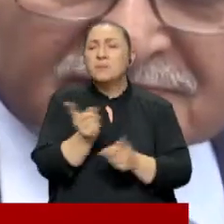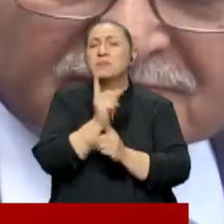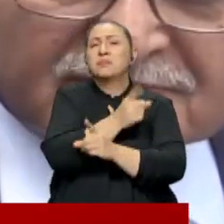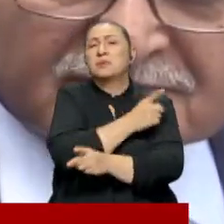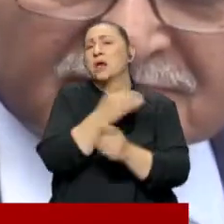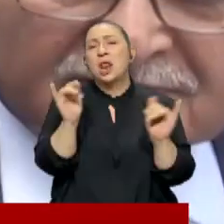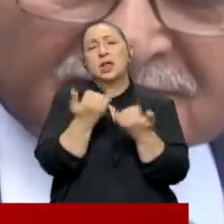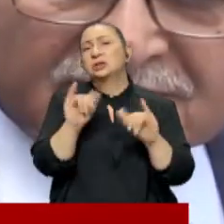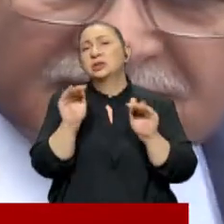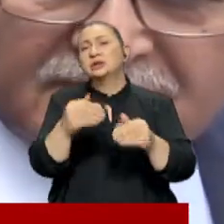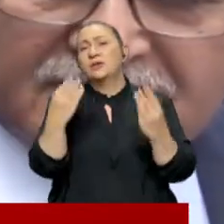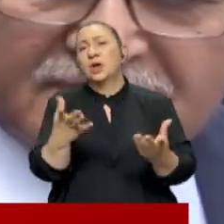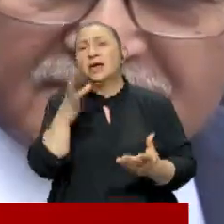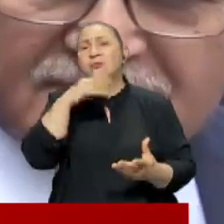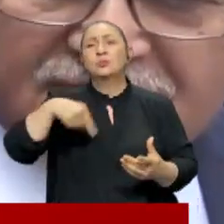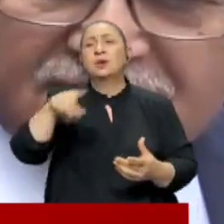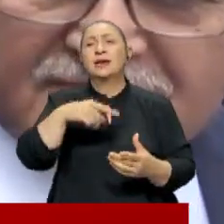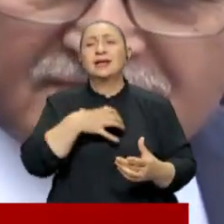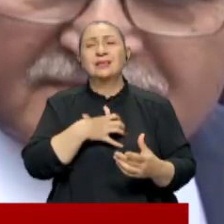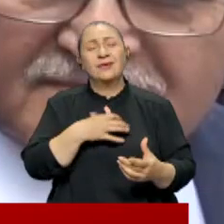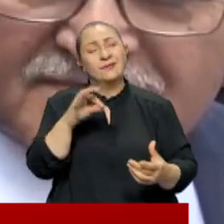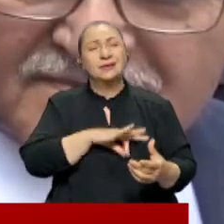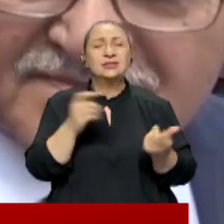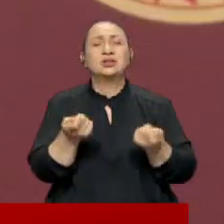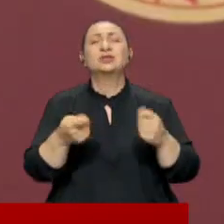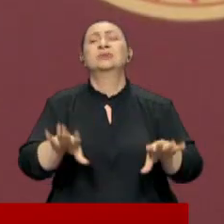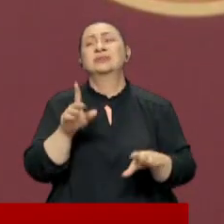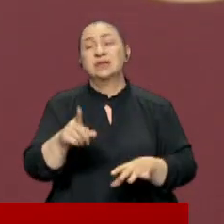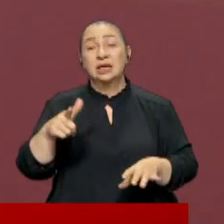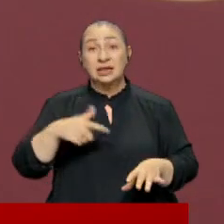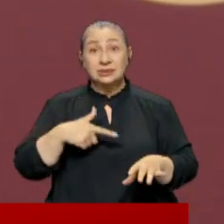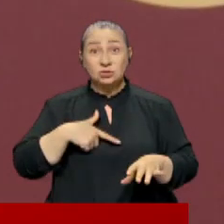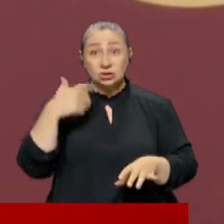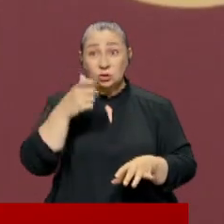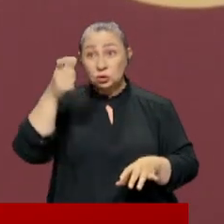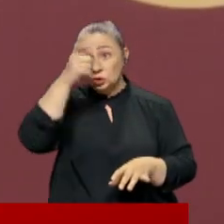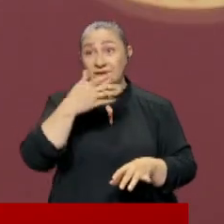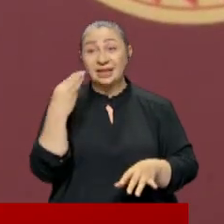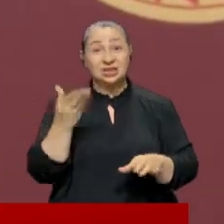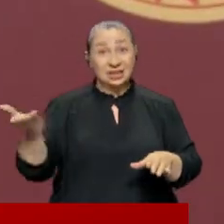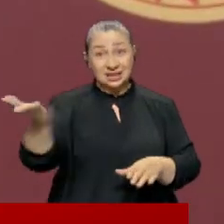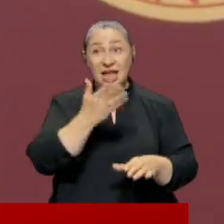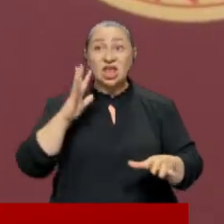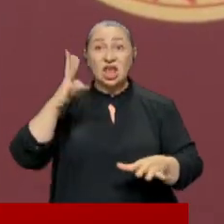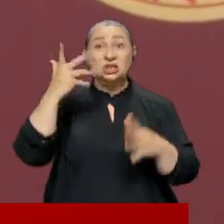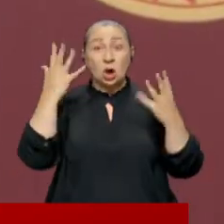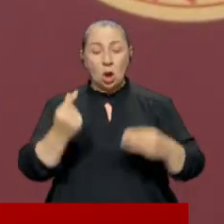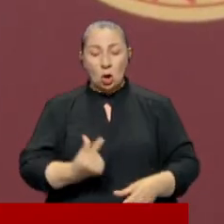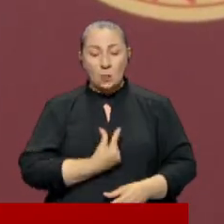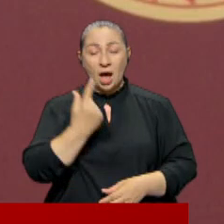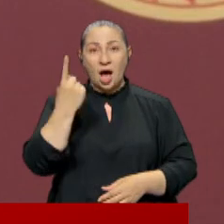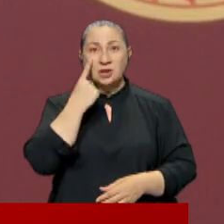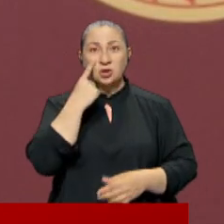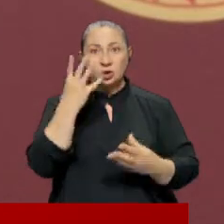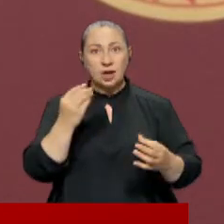de eğlenceye katkıda bulunuyor. Kimse buralardan kendine ekmek çıkarmaya çalışmasın. İzmir Marşı Türk gençliğinin geleceğe olan umudu,